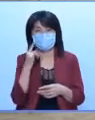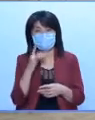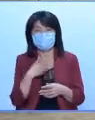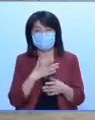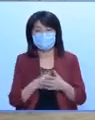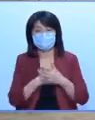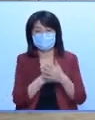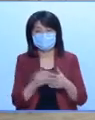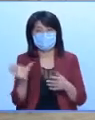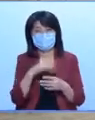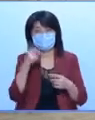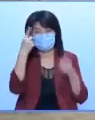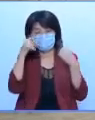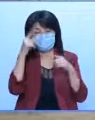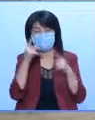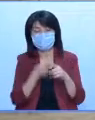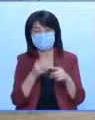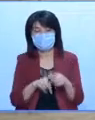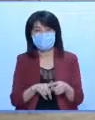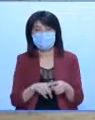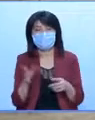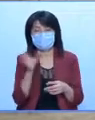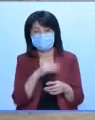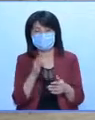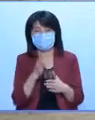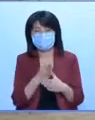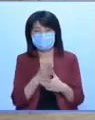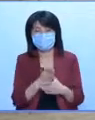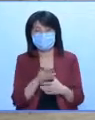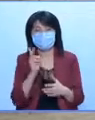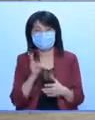эту идею. Мы всеми силами будем стараться помочь тем, кто оказался в сложной жизненной ситуации.